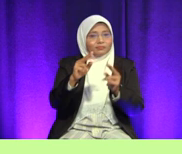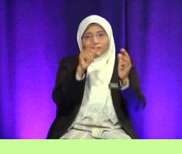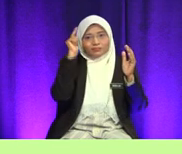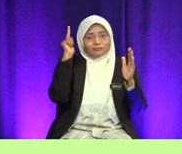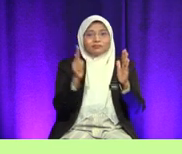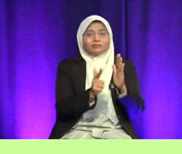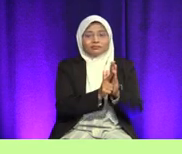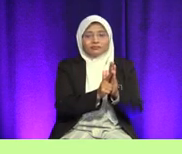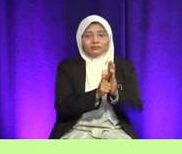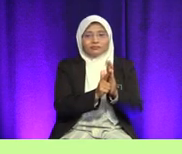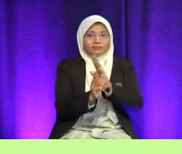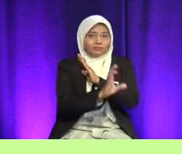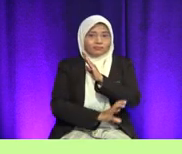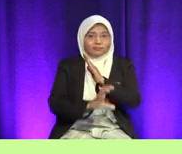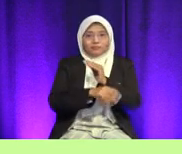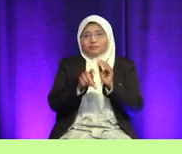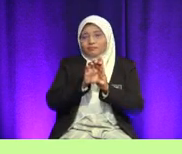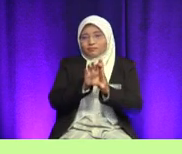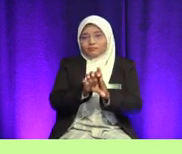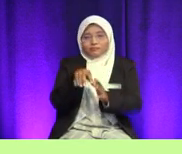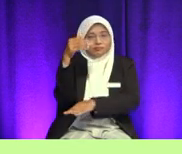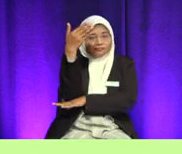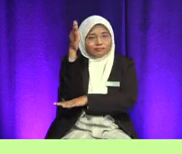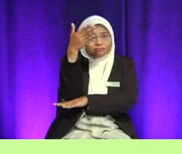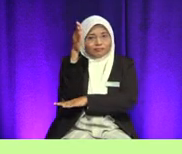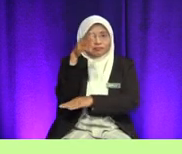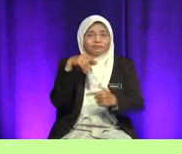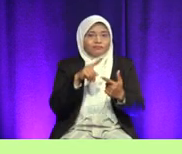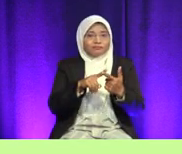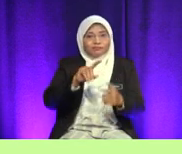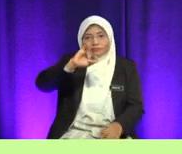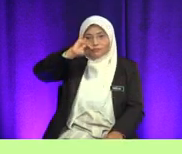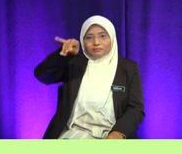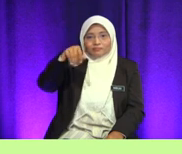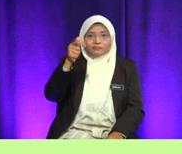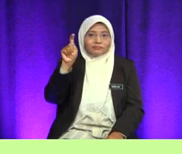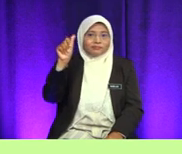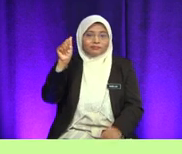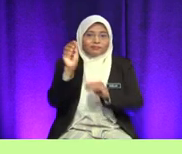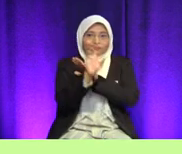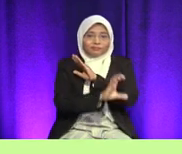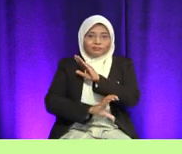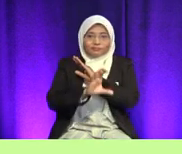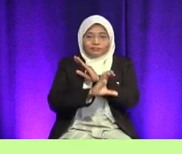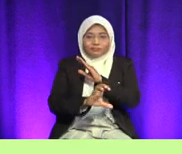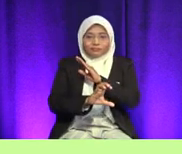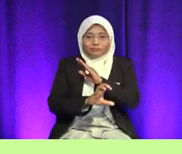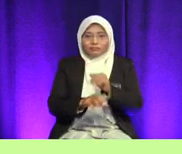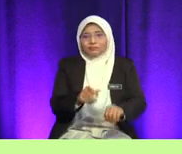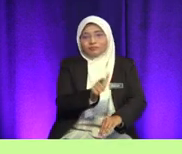seperti bendera jalur Gemilang Jatinegara dan lagu negaraku serta menyanjung dan